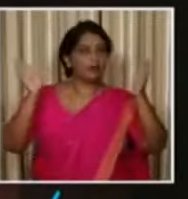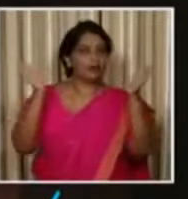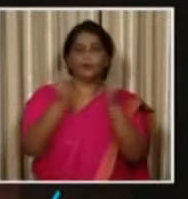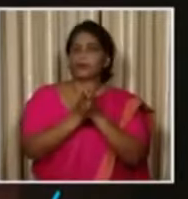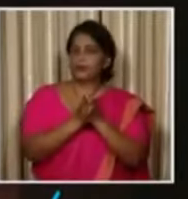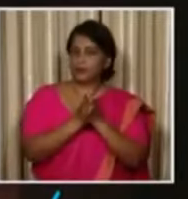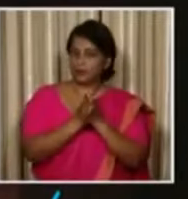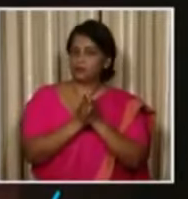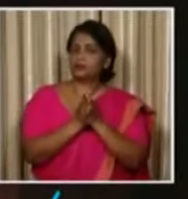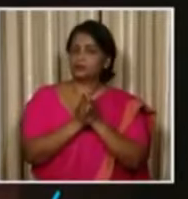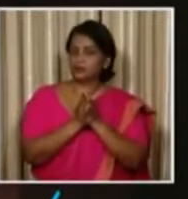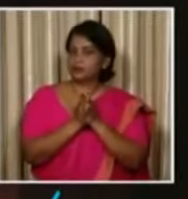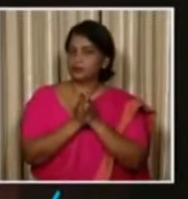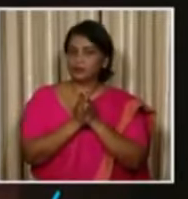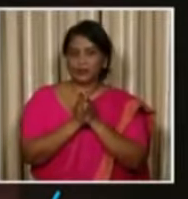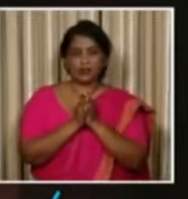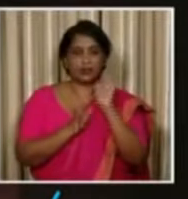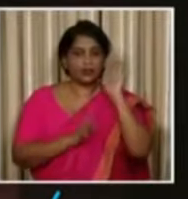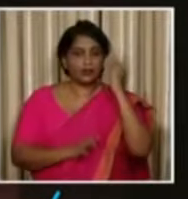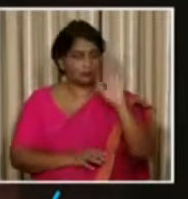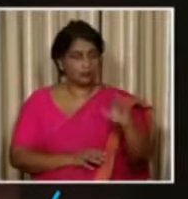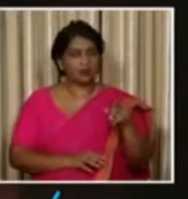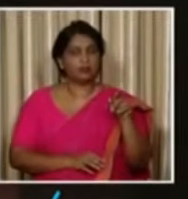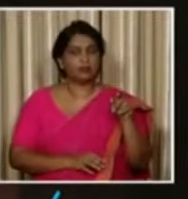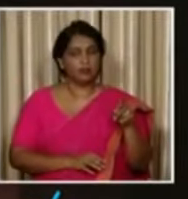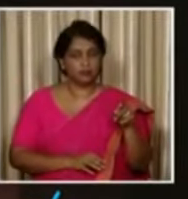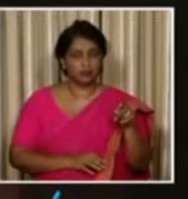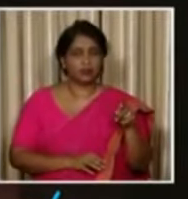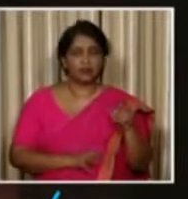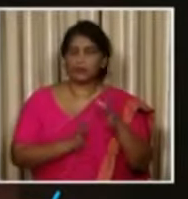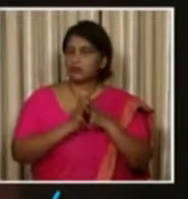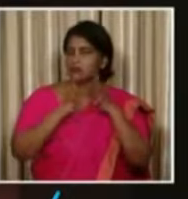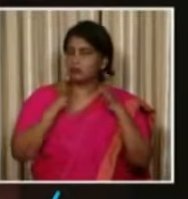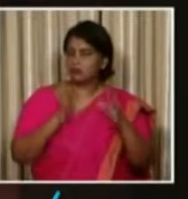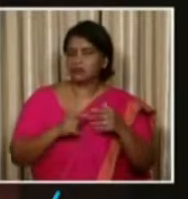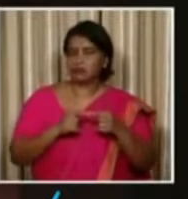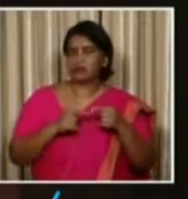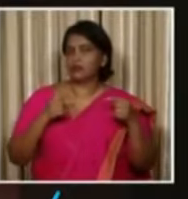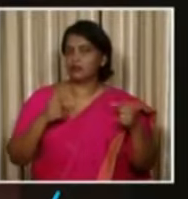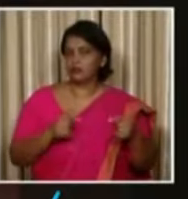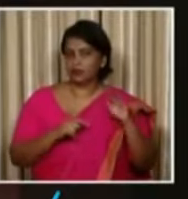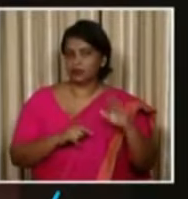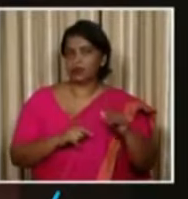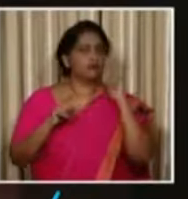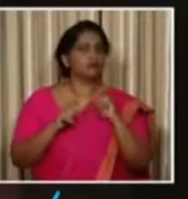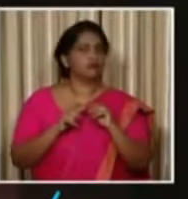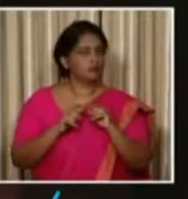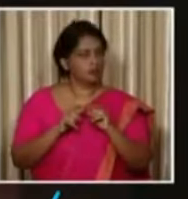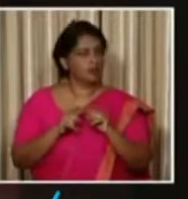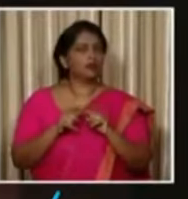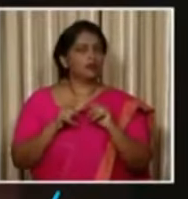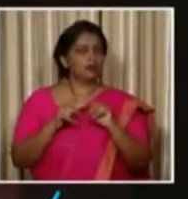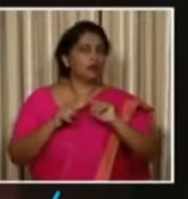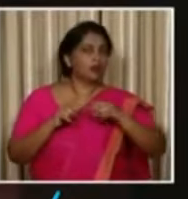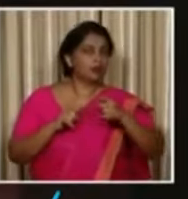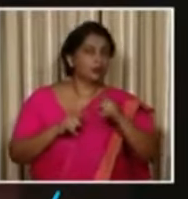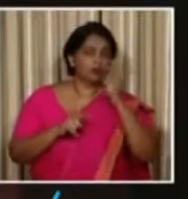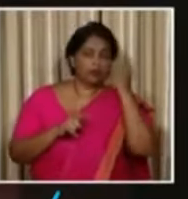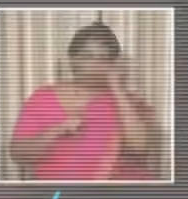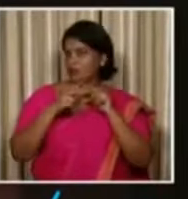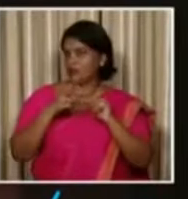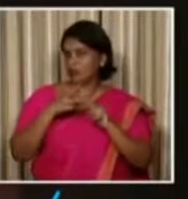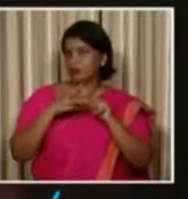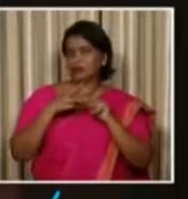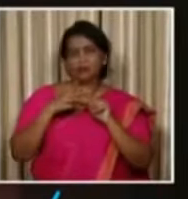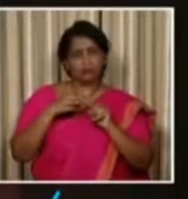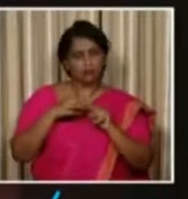geneema visheshenma kaanta parshwen parapatala virodhatawayak thibena me karanawata anikut idiripat karapu karana